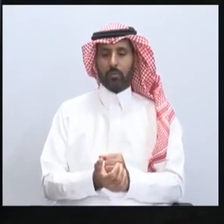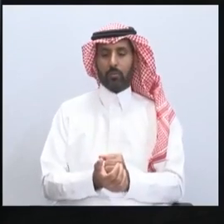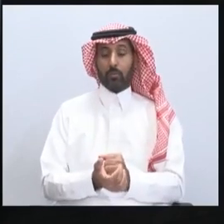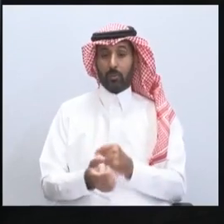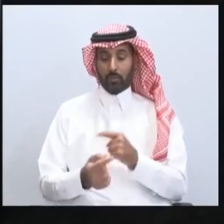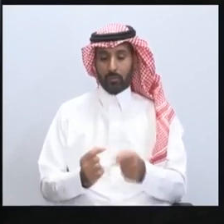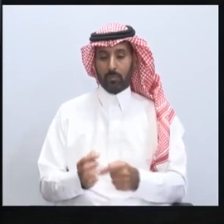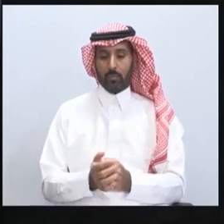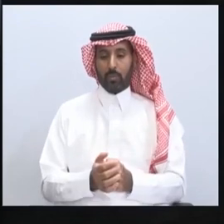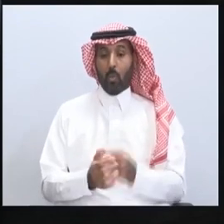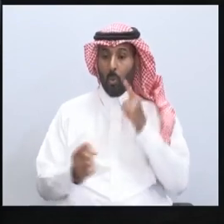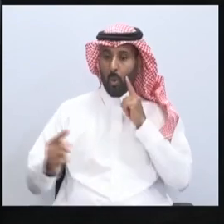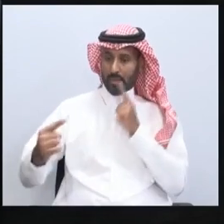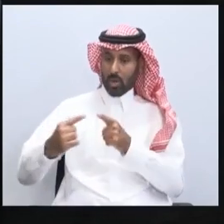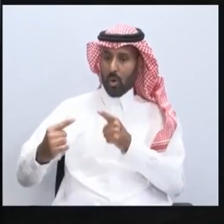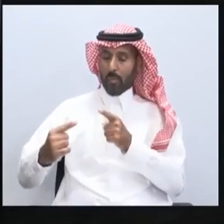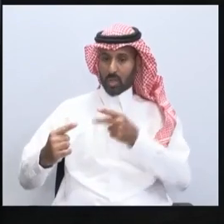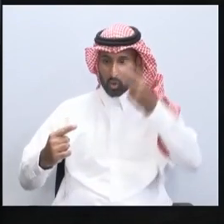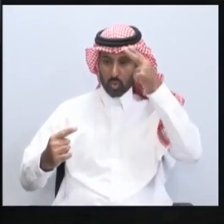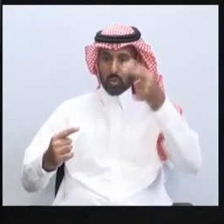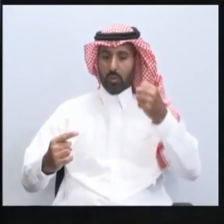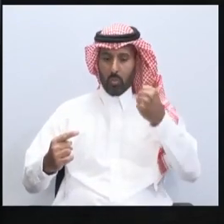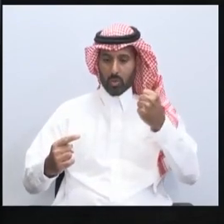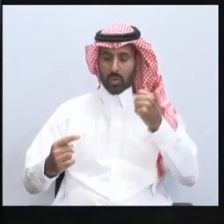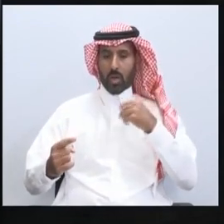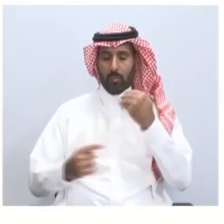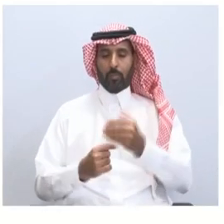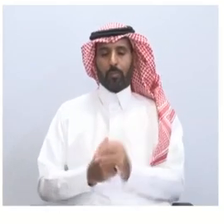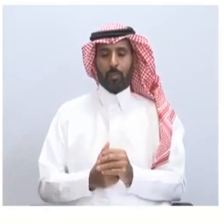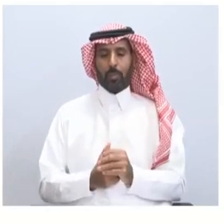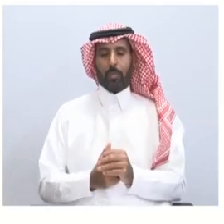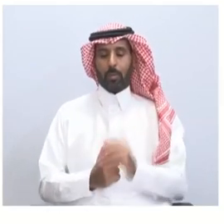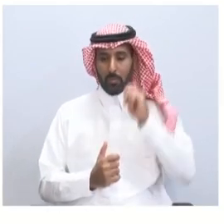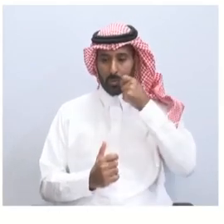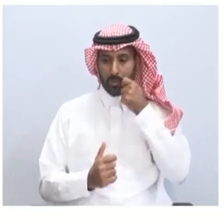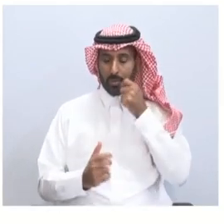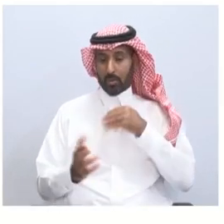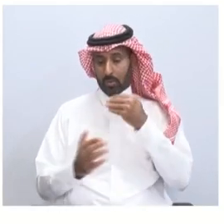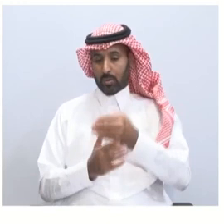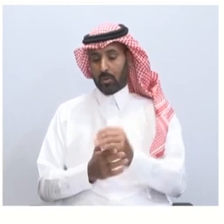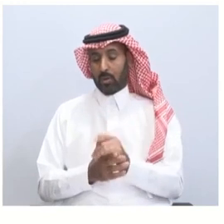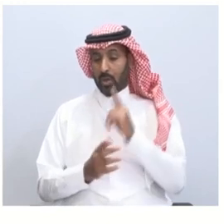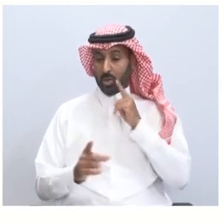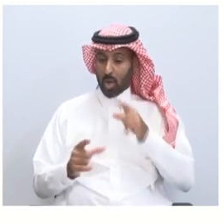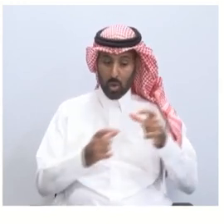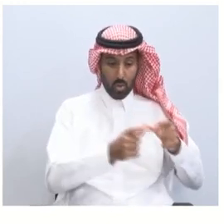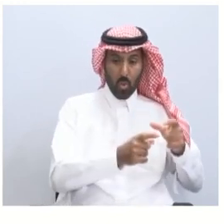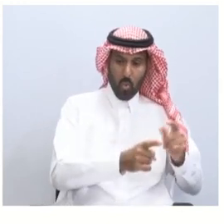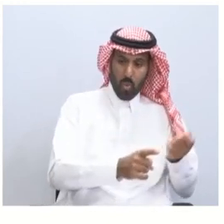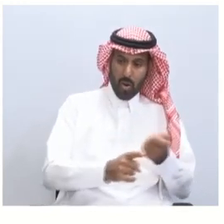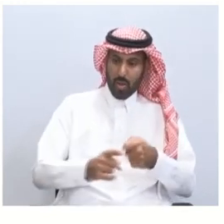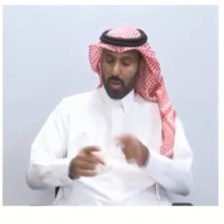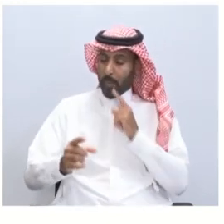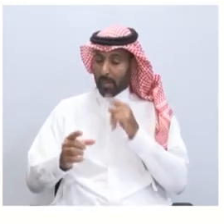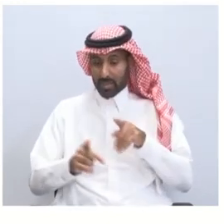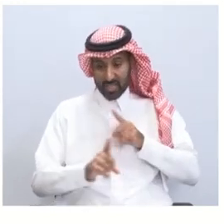بل واجهو السعوديون ببساله وشجاعه وجاءت قوات ايضا اخرى